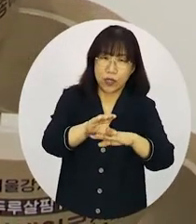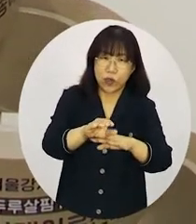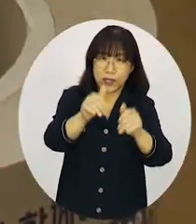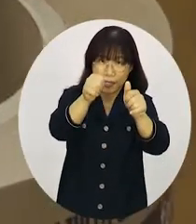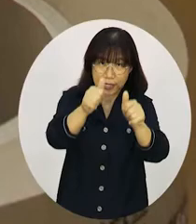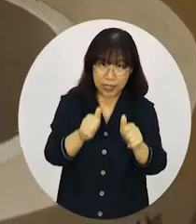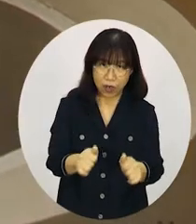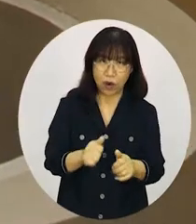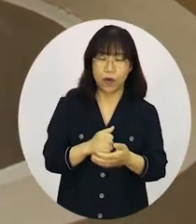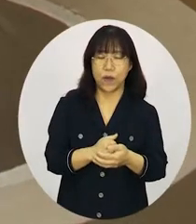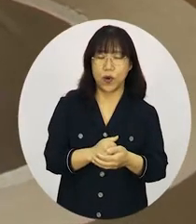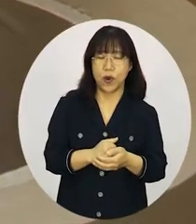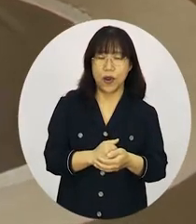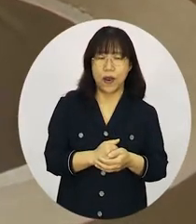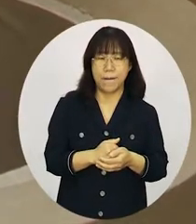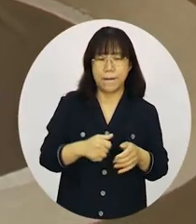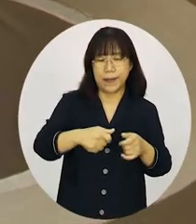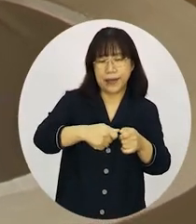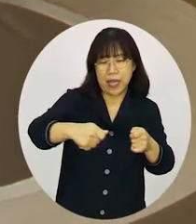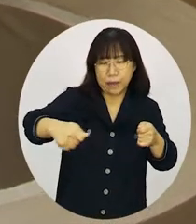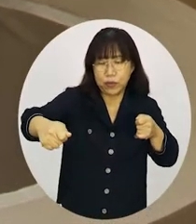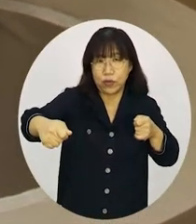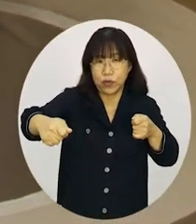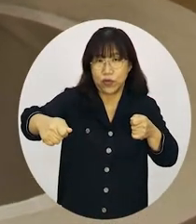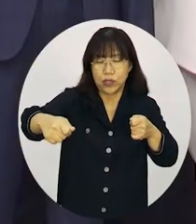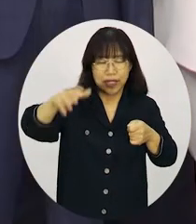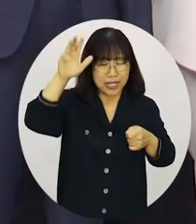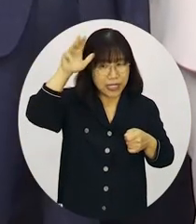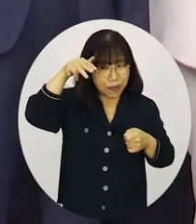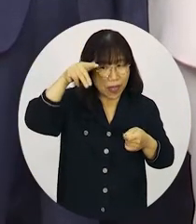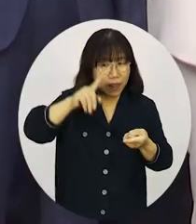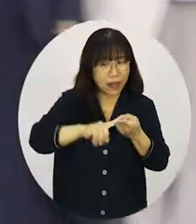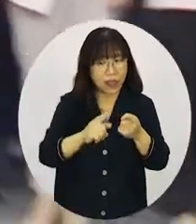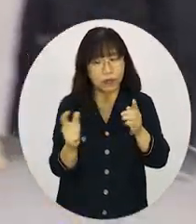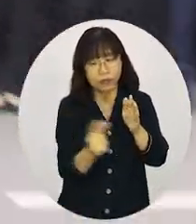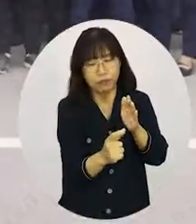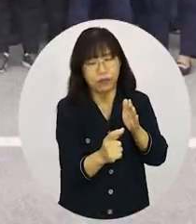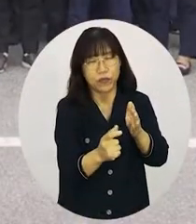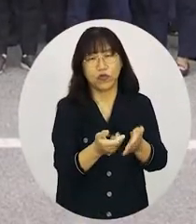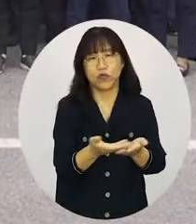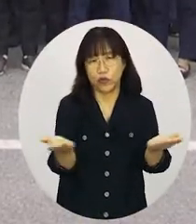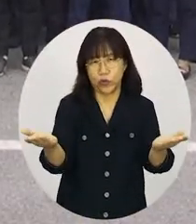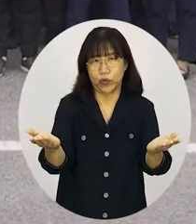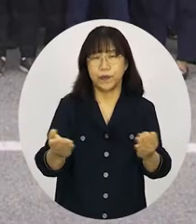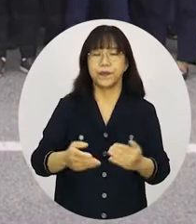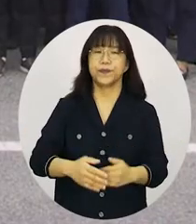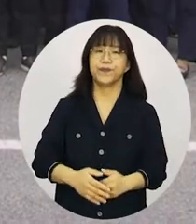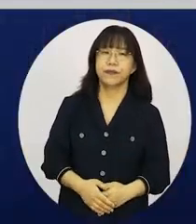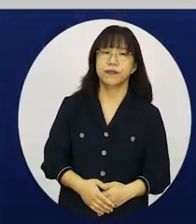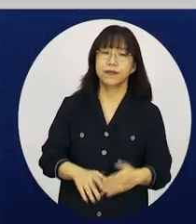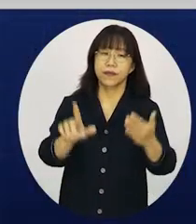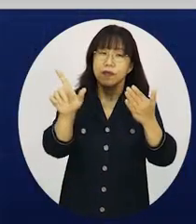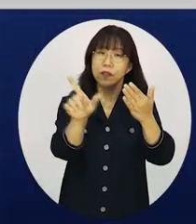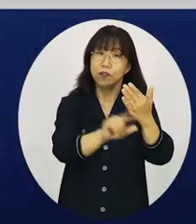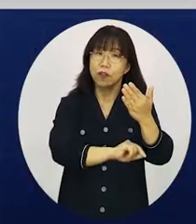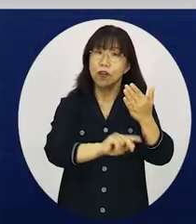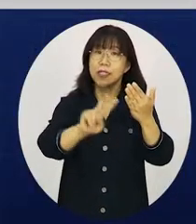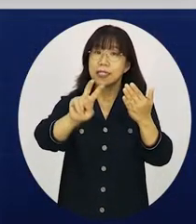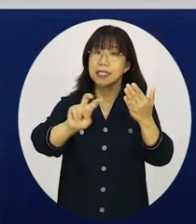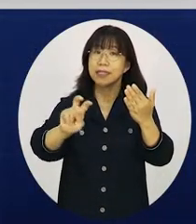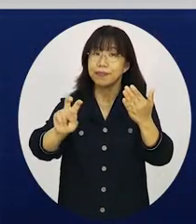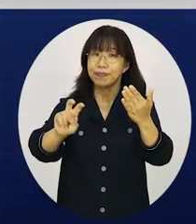스티커, 치매 어르신 실종 예방 문구가 들어간 박스 테이프 등을 지원하게 됩니다. 지난